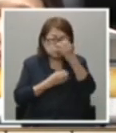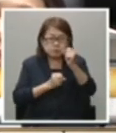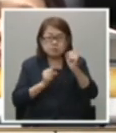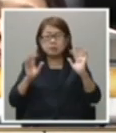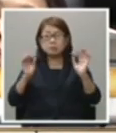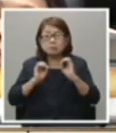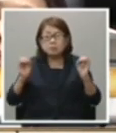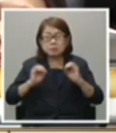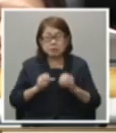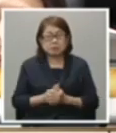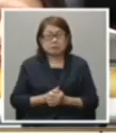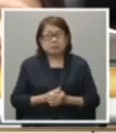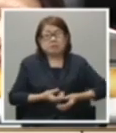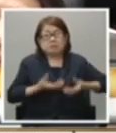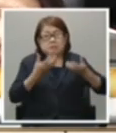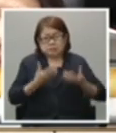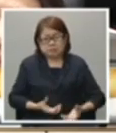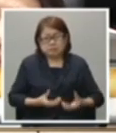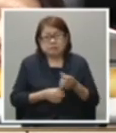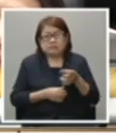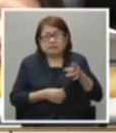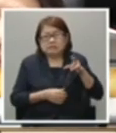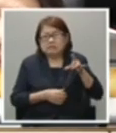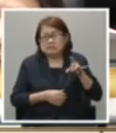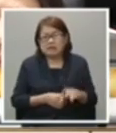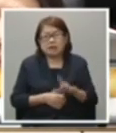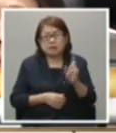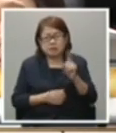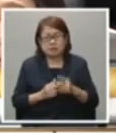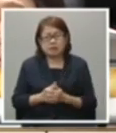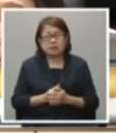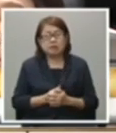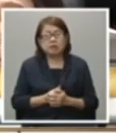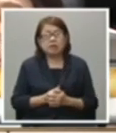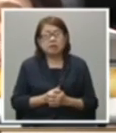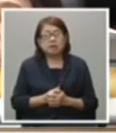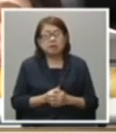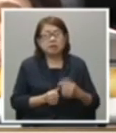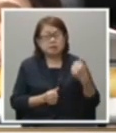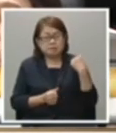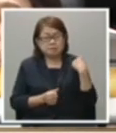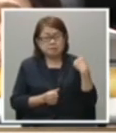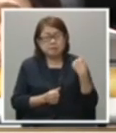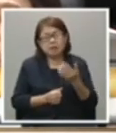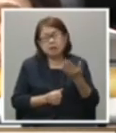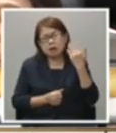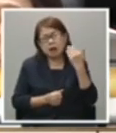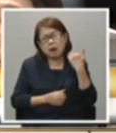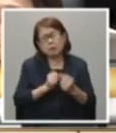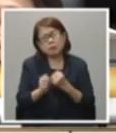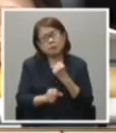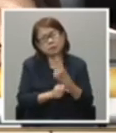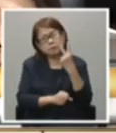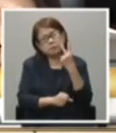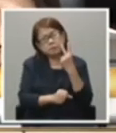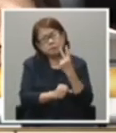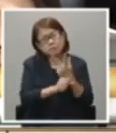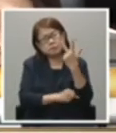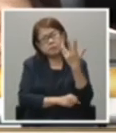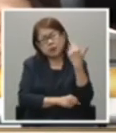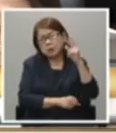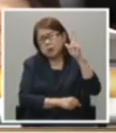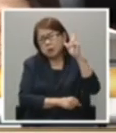โหดไปกว่านั้นค่ะท่านไปจีบทุนใหญ่ปี2ปีที่แล้วเป็นข่าวใหญ่